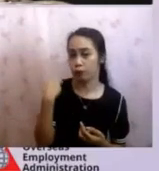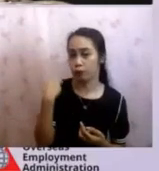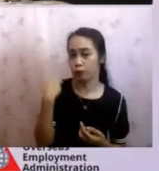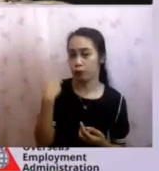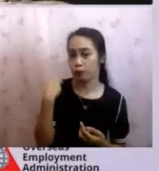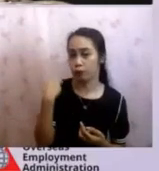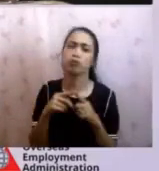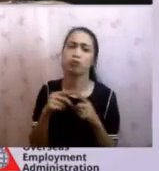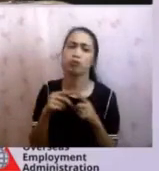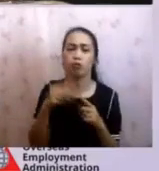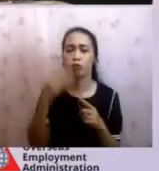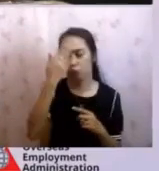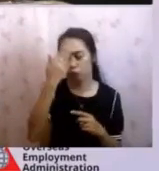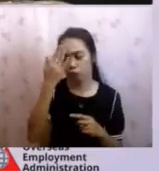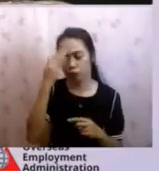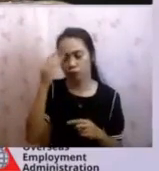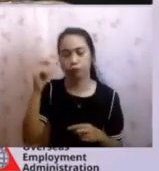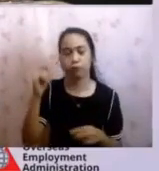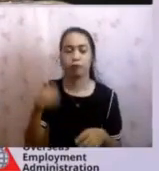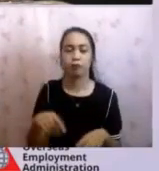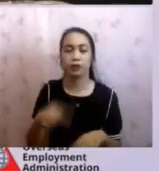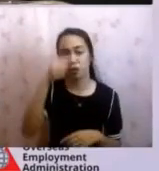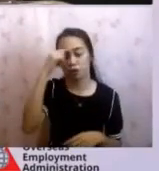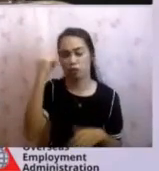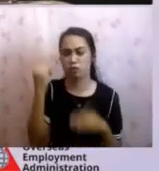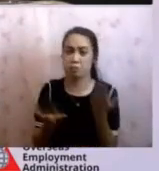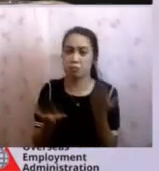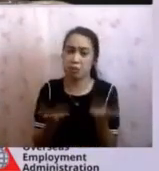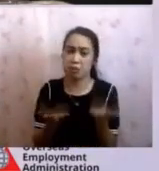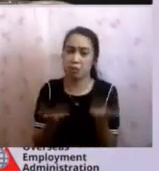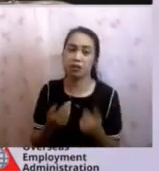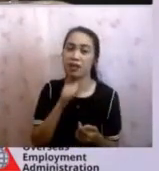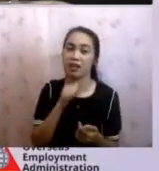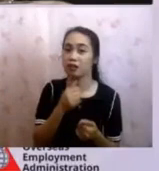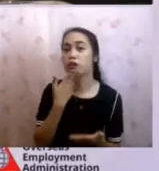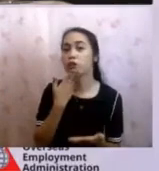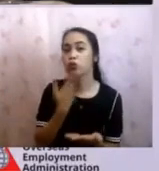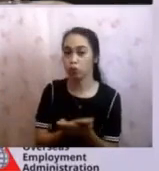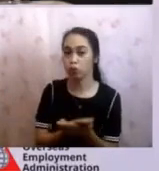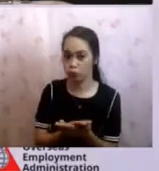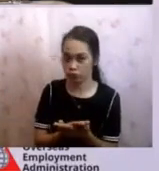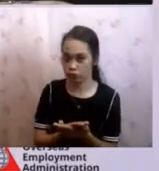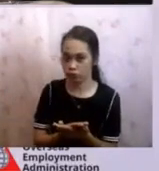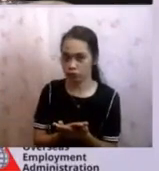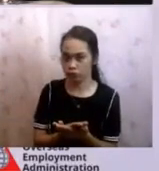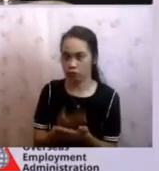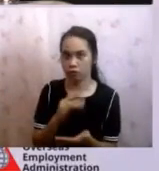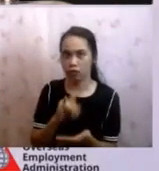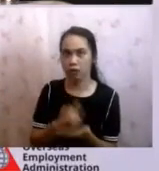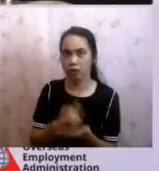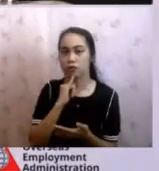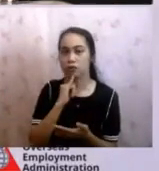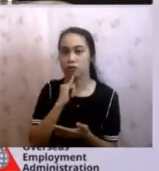kay naghilaan pababa. Diba? So, how can you grow as a person professionally and mentally,